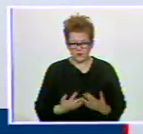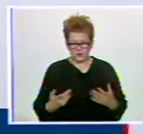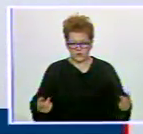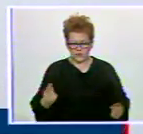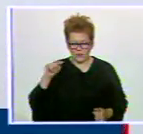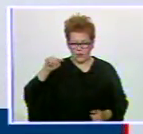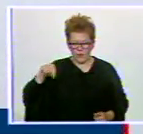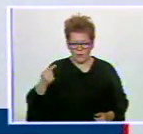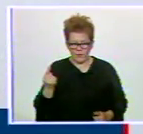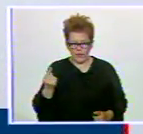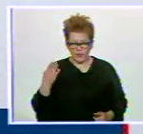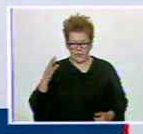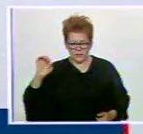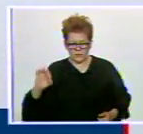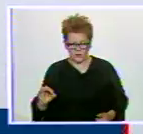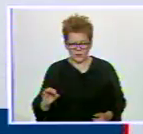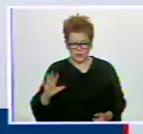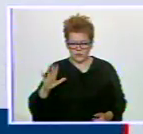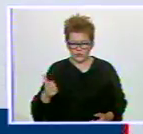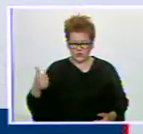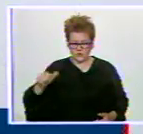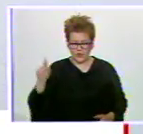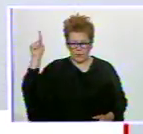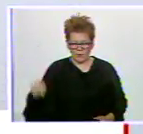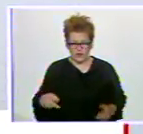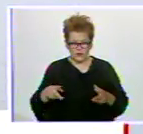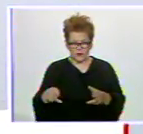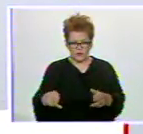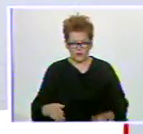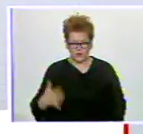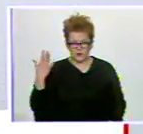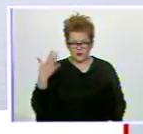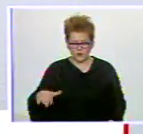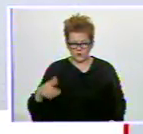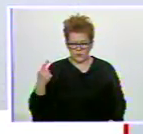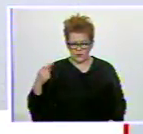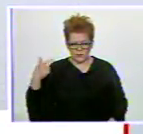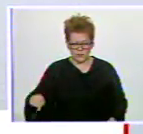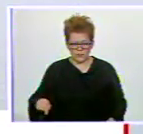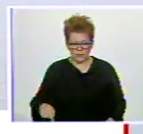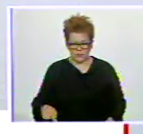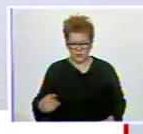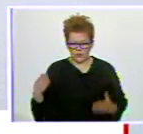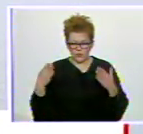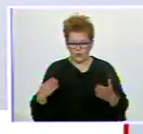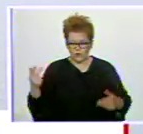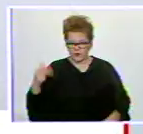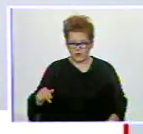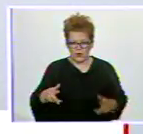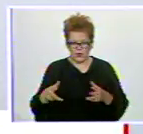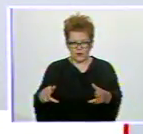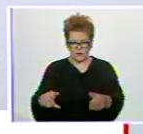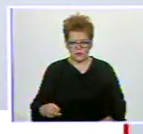infecții respiratorii acute cu 56 de internări, 517 pneumonii cu 93 de internări și două